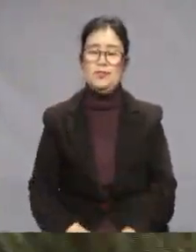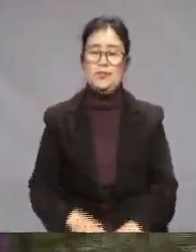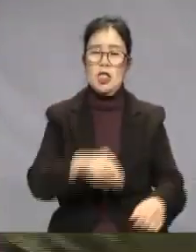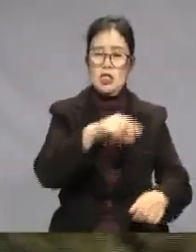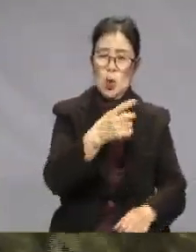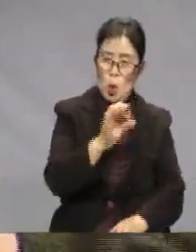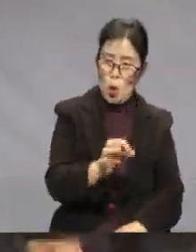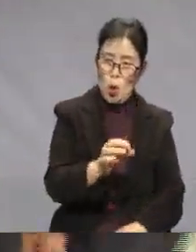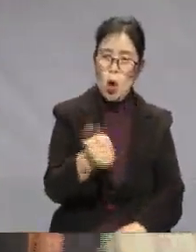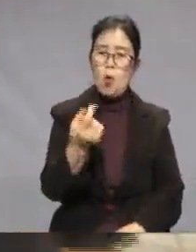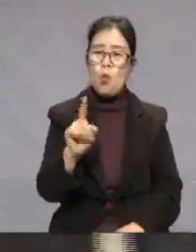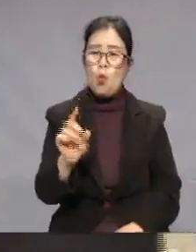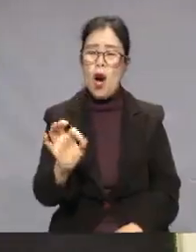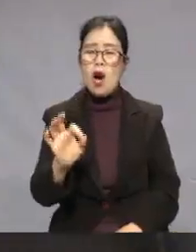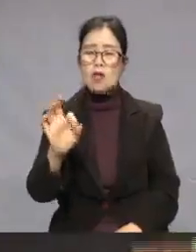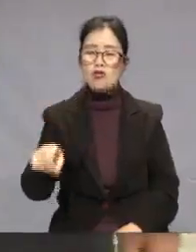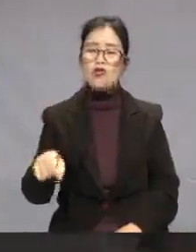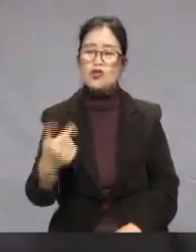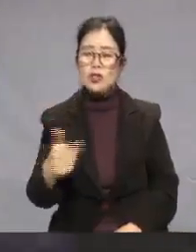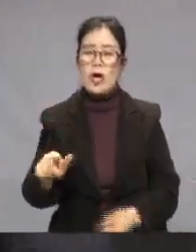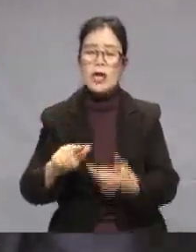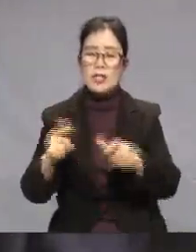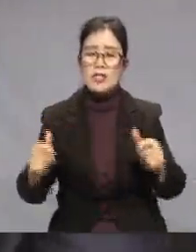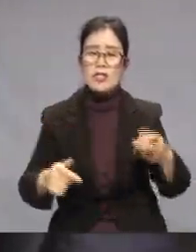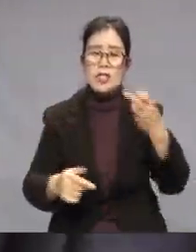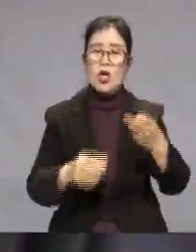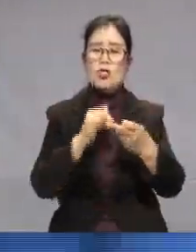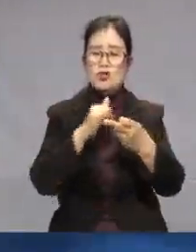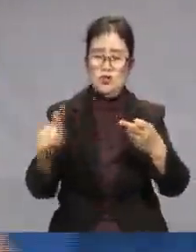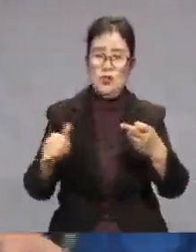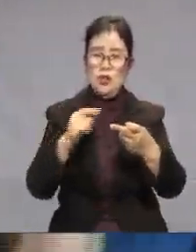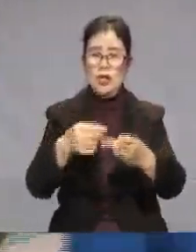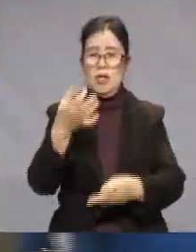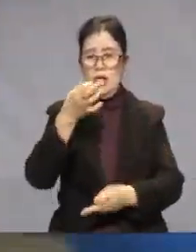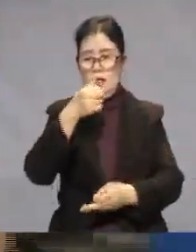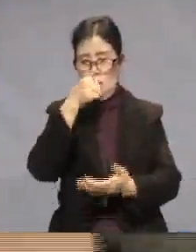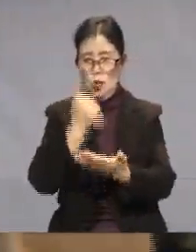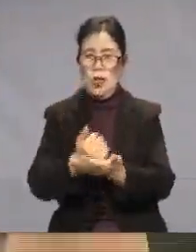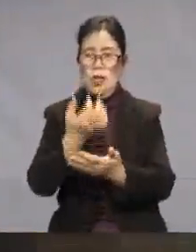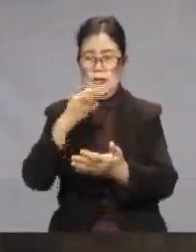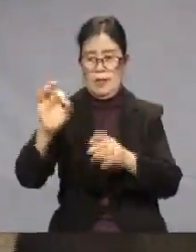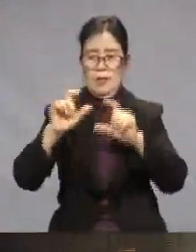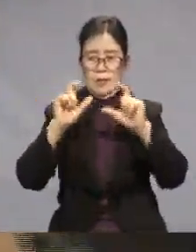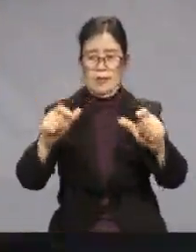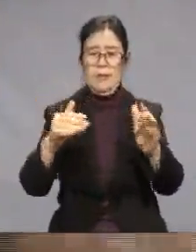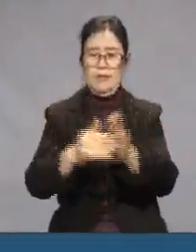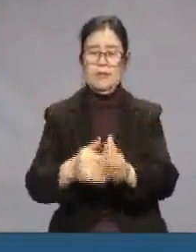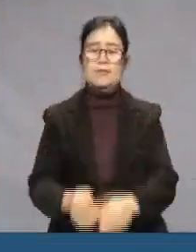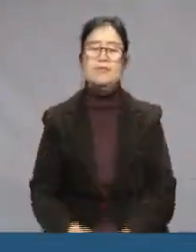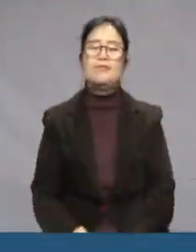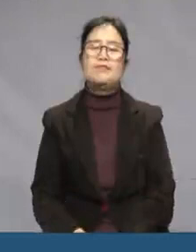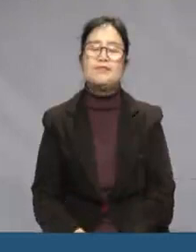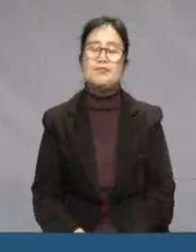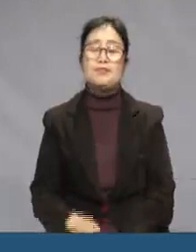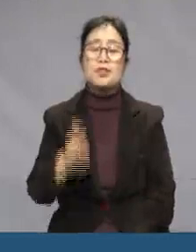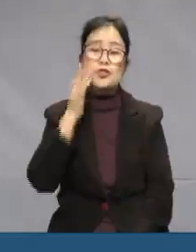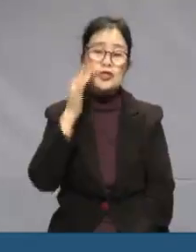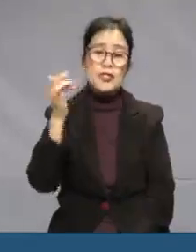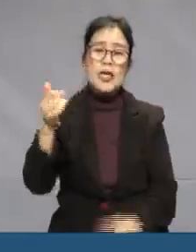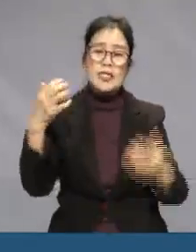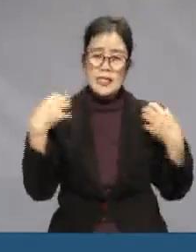황운하 민주당 의원, 백원우 전 비서관 등 12명에게 유죄를 선고했습니다.